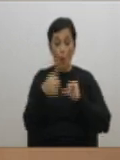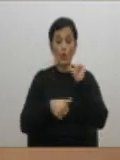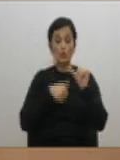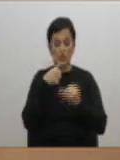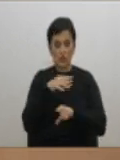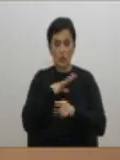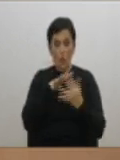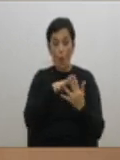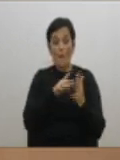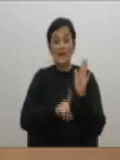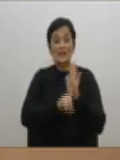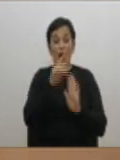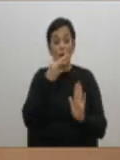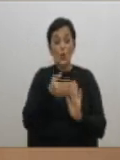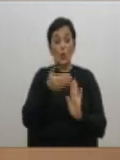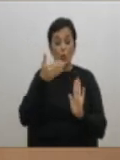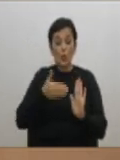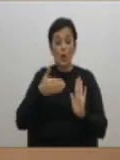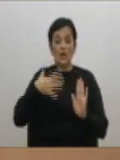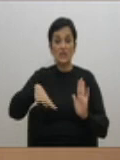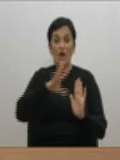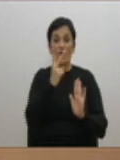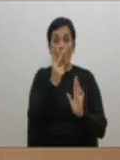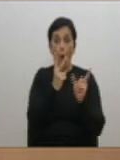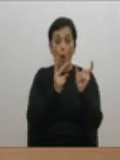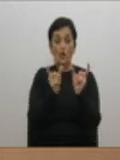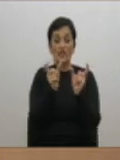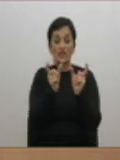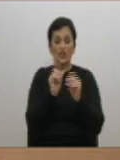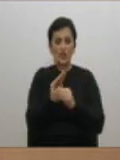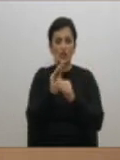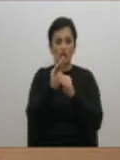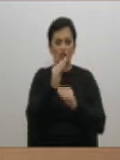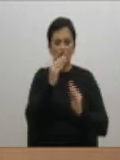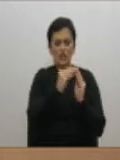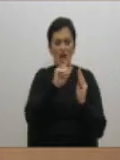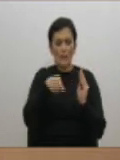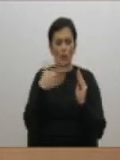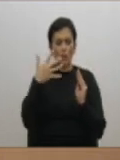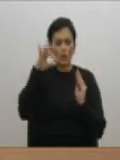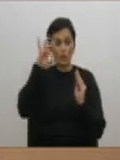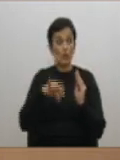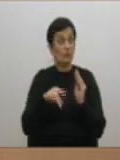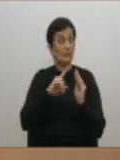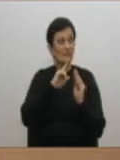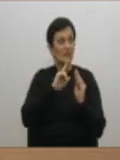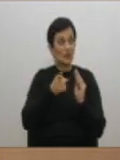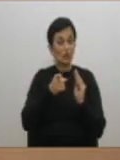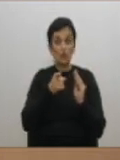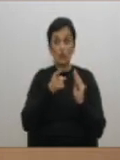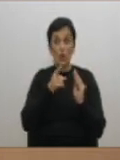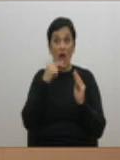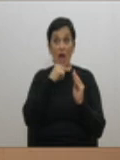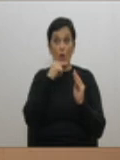ჰქონდა, ომის დაწყებამდე ჰქონდა საქართველოს ორნიშნა ეკონომიკური ზრდა 10.5%. წელსაც გვაქვს ორნიშნა ეკონომიკური